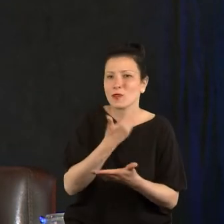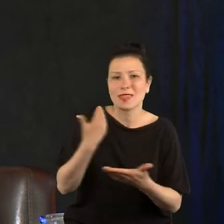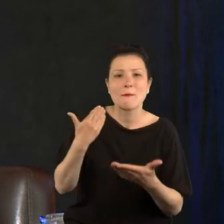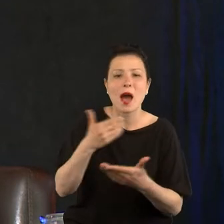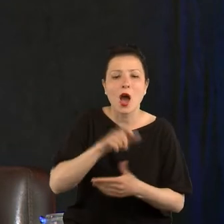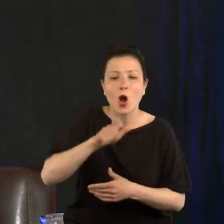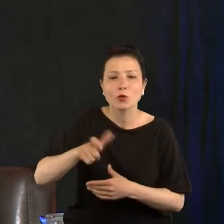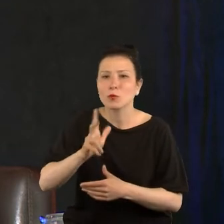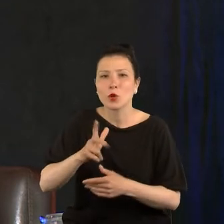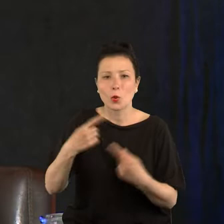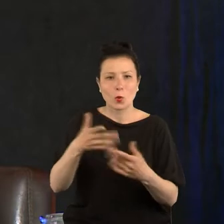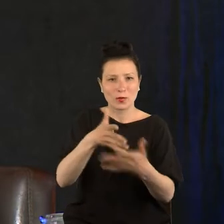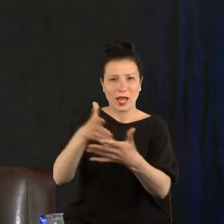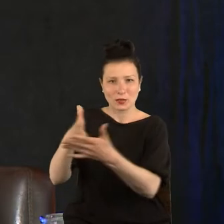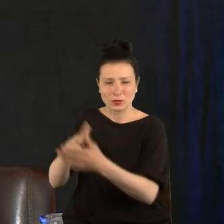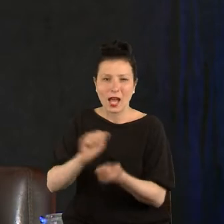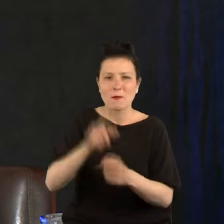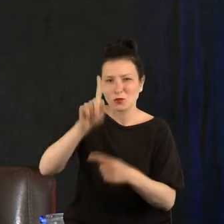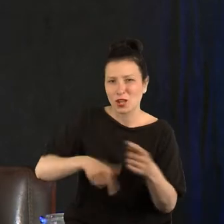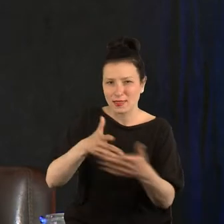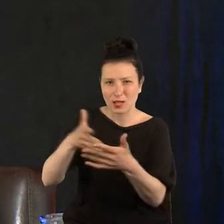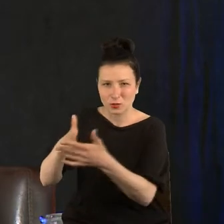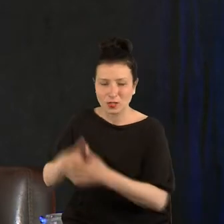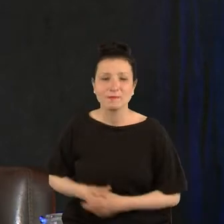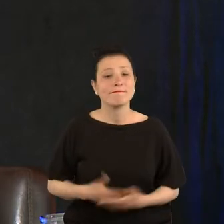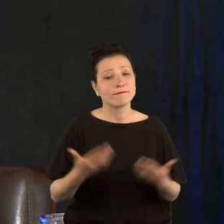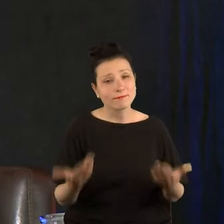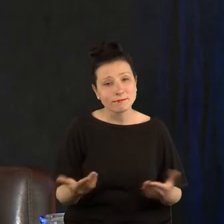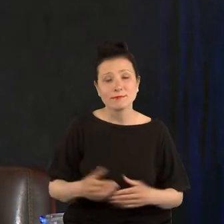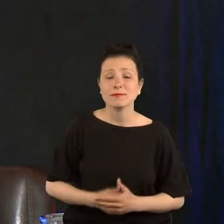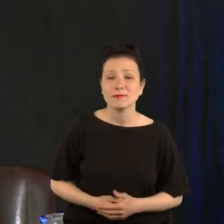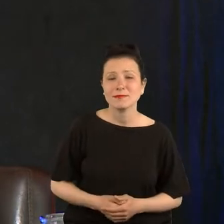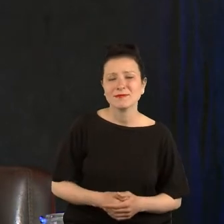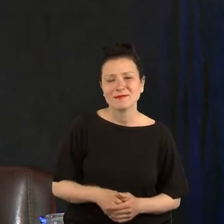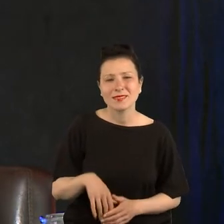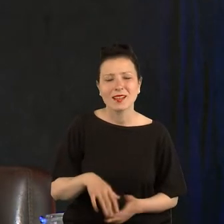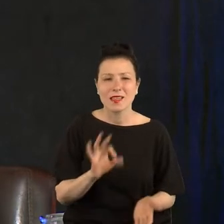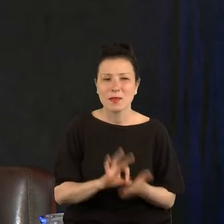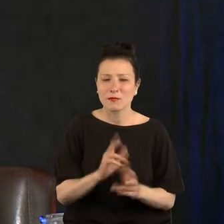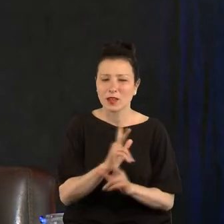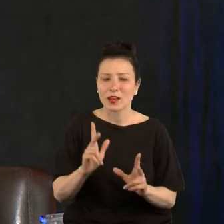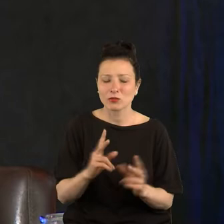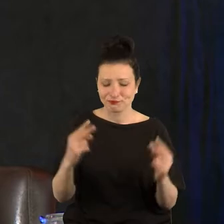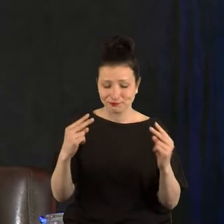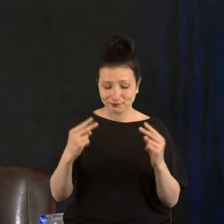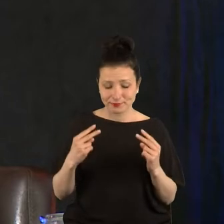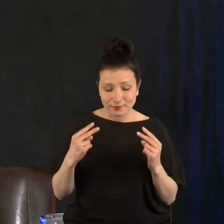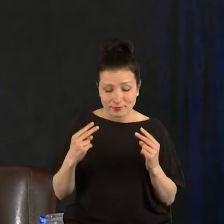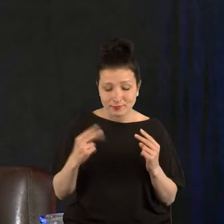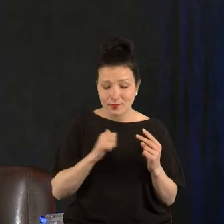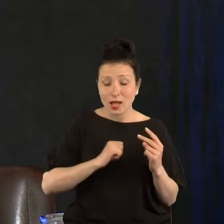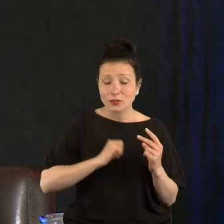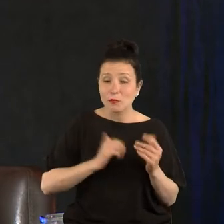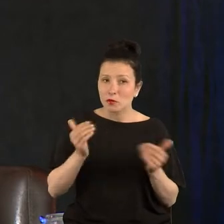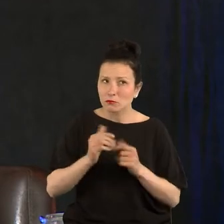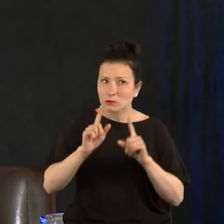niezdiagnozowani albo źle zdiagnozowani. No więc pewnie jak każdy z nas indywidualnie przyjrzy się samemu sobie, to może